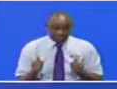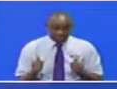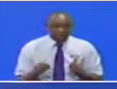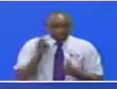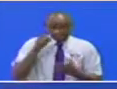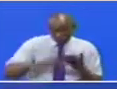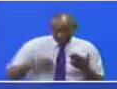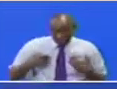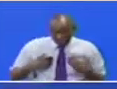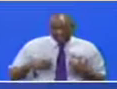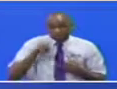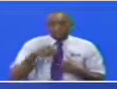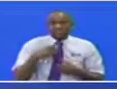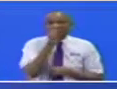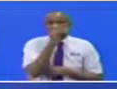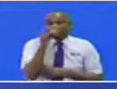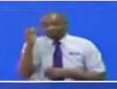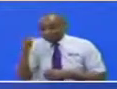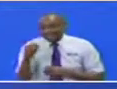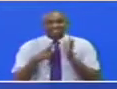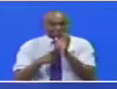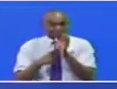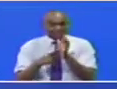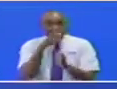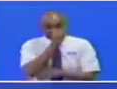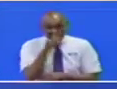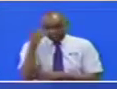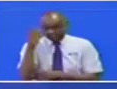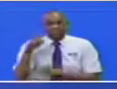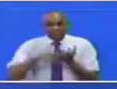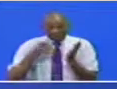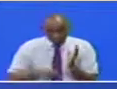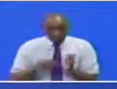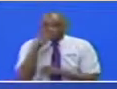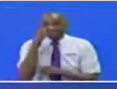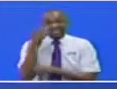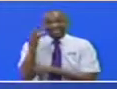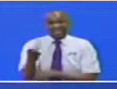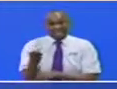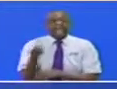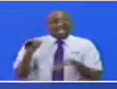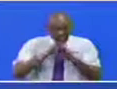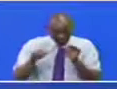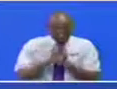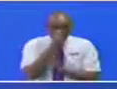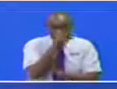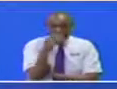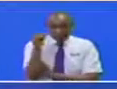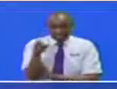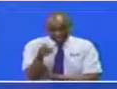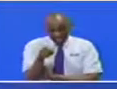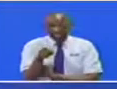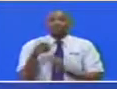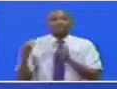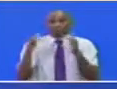kama leo tunasema 50-50, for example 50-50 ndio tufike 2030, kama kila kitu ni 50-50. Sasa